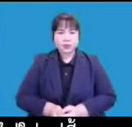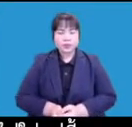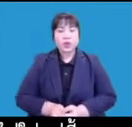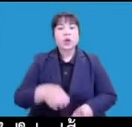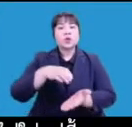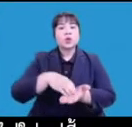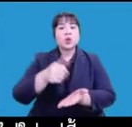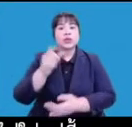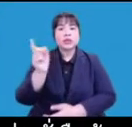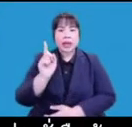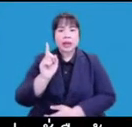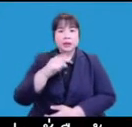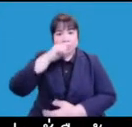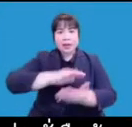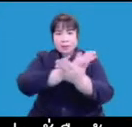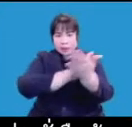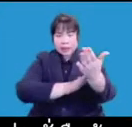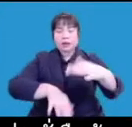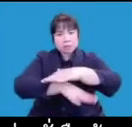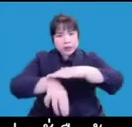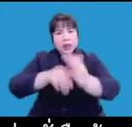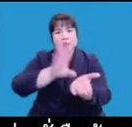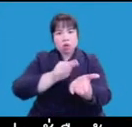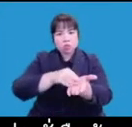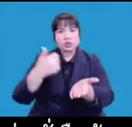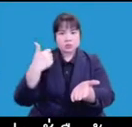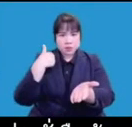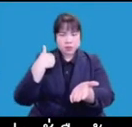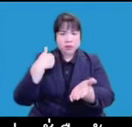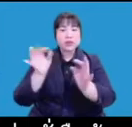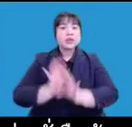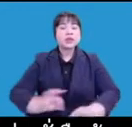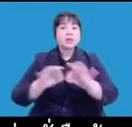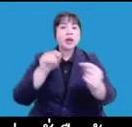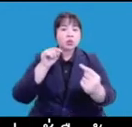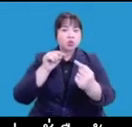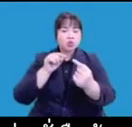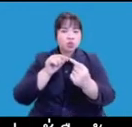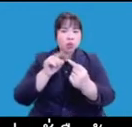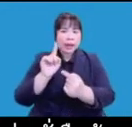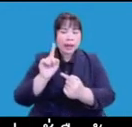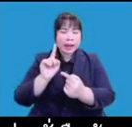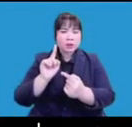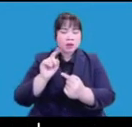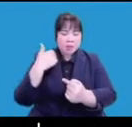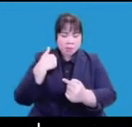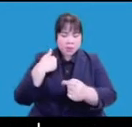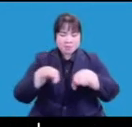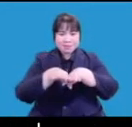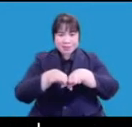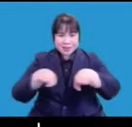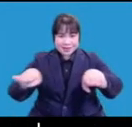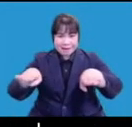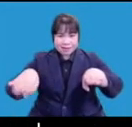ไทยเนี่ยมีการจัดเก็บข้อมูลอยู่แล้วนะครับข้อมูลสำคัญที่สุดวันนี้นะครับคือข้อมูลจปทหรือว่าความจำเป็นพื้นฐานของตัวพช.เนี่ยน